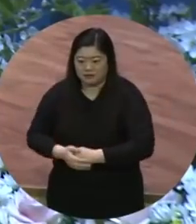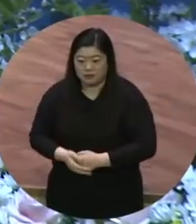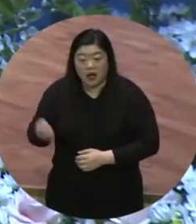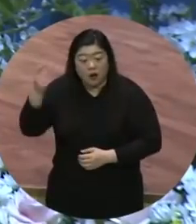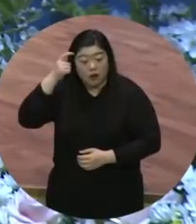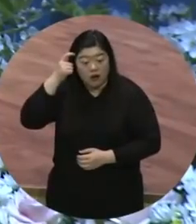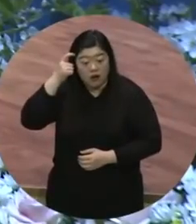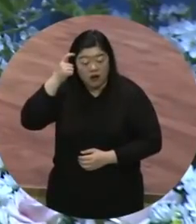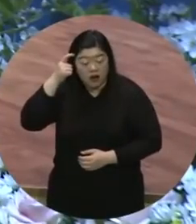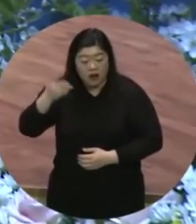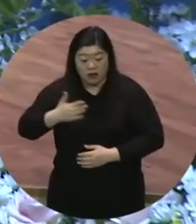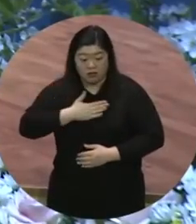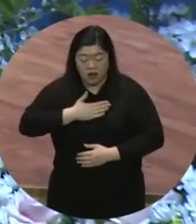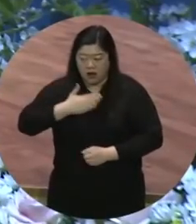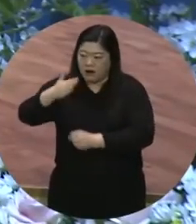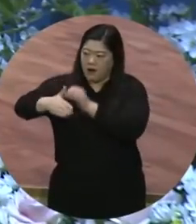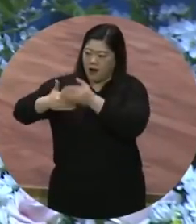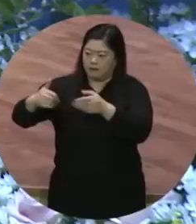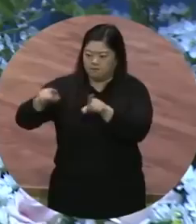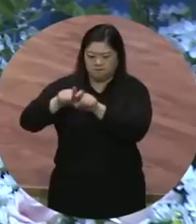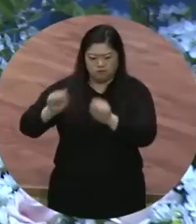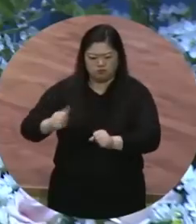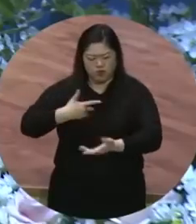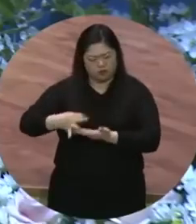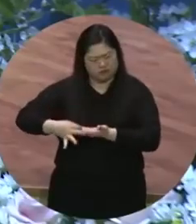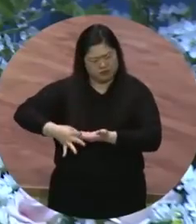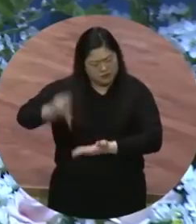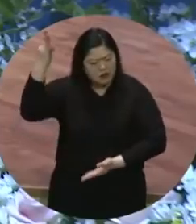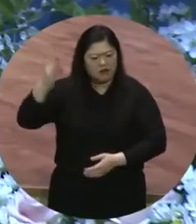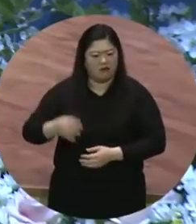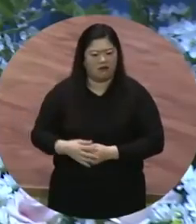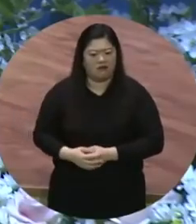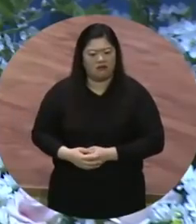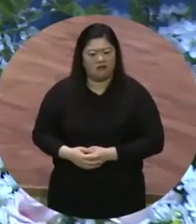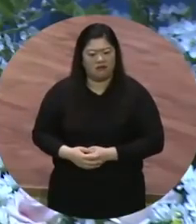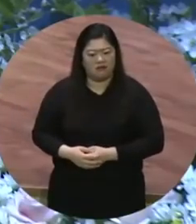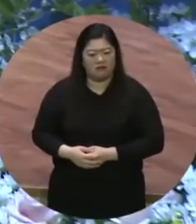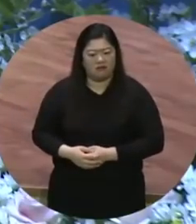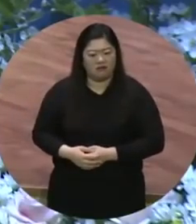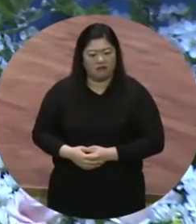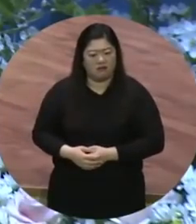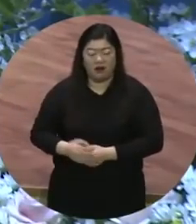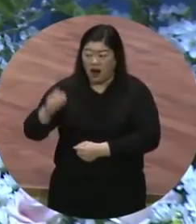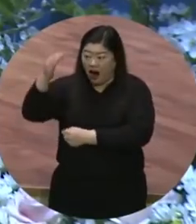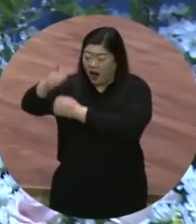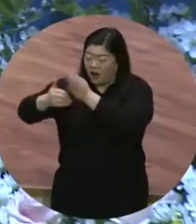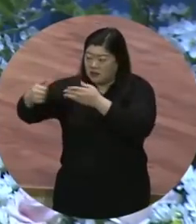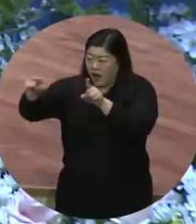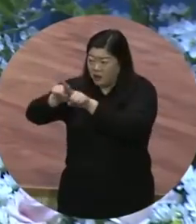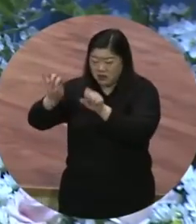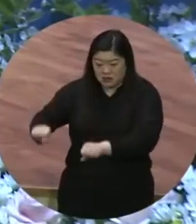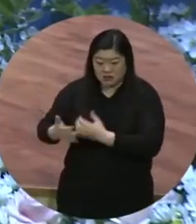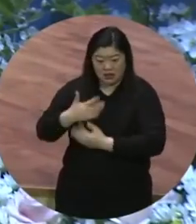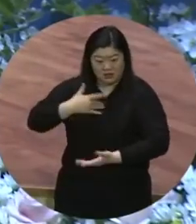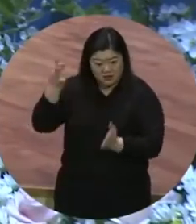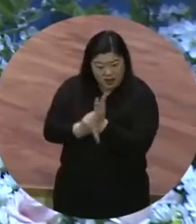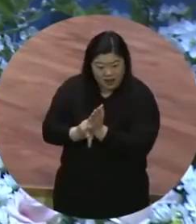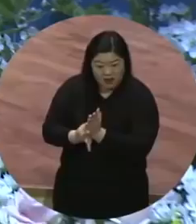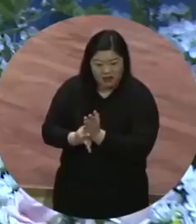왜? 하나님과 동행하기 때문에. 하나님이 원하는 구원사역에 내가 쓰임받기 때문에.